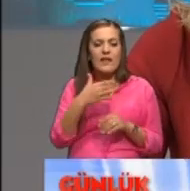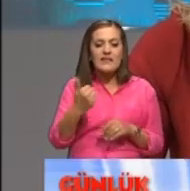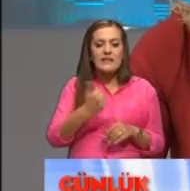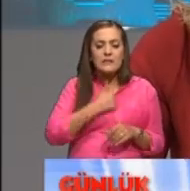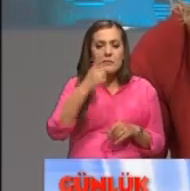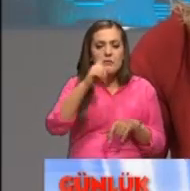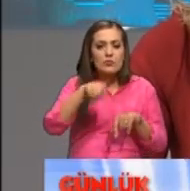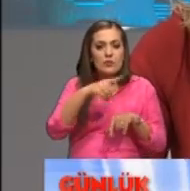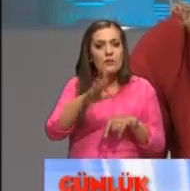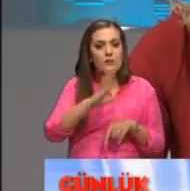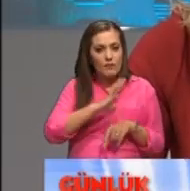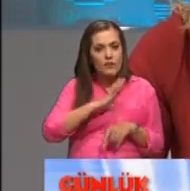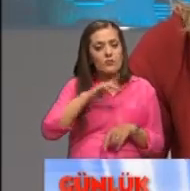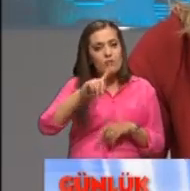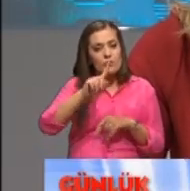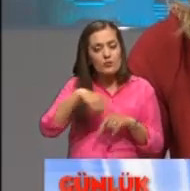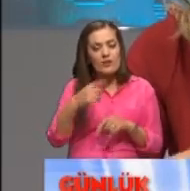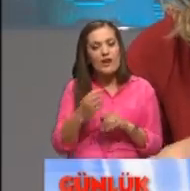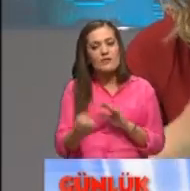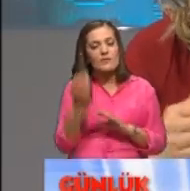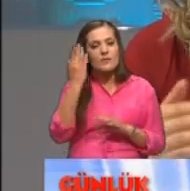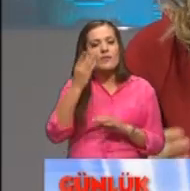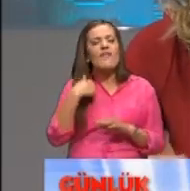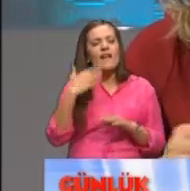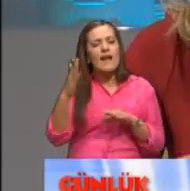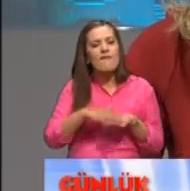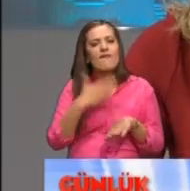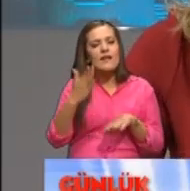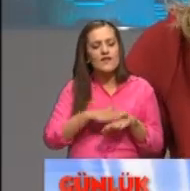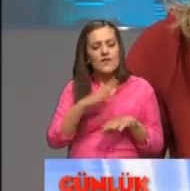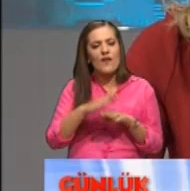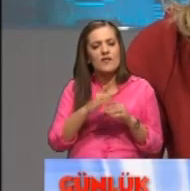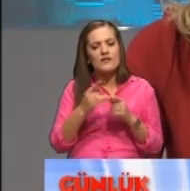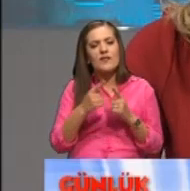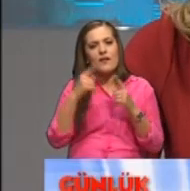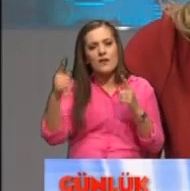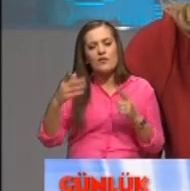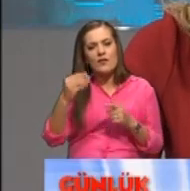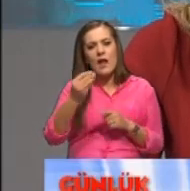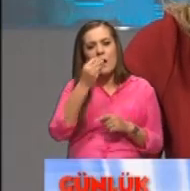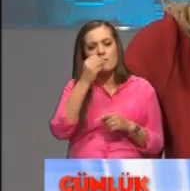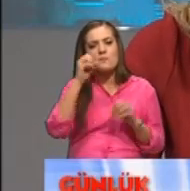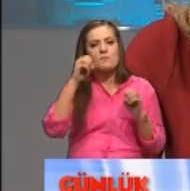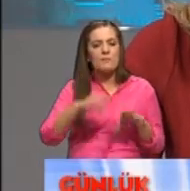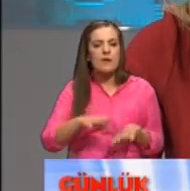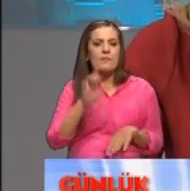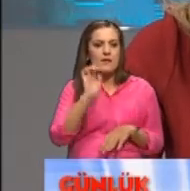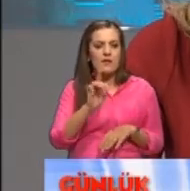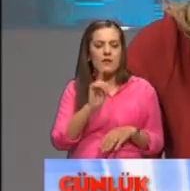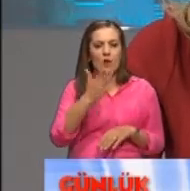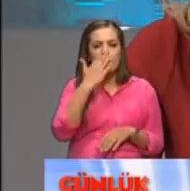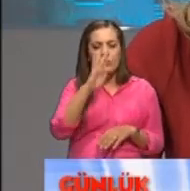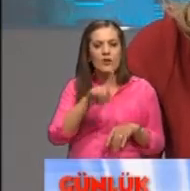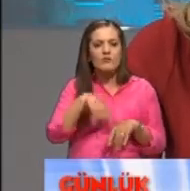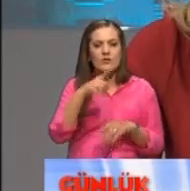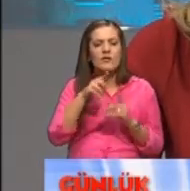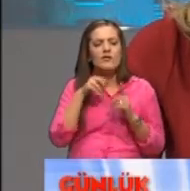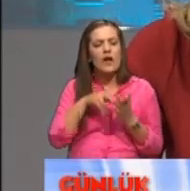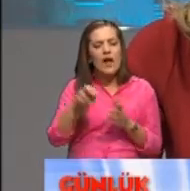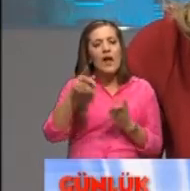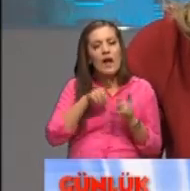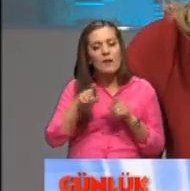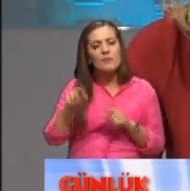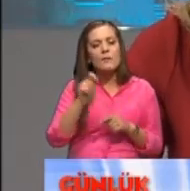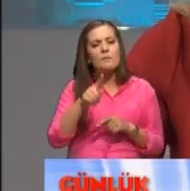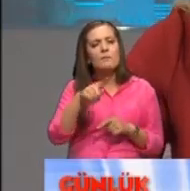anladım. Sıkıntılı bir süreç varsa o sonra süreci yavaş atlatma, yavaş, evet, azaltarak, yavaş yavaş arayı açarak emziği bıraktırmak doğal gerekiyor. Doğal sürecini takip ederek hı hı. öyle değil mi? Peki